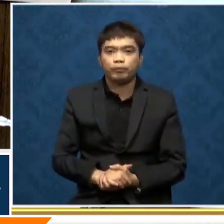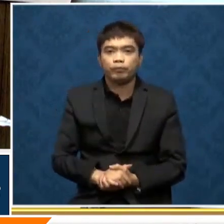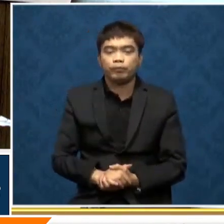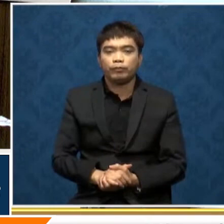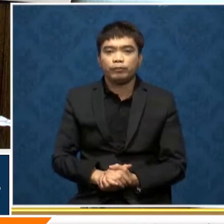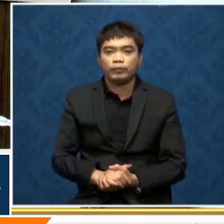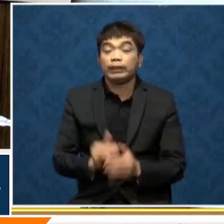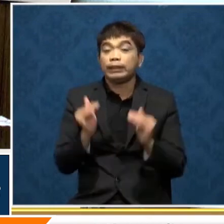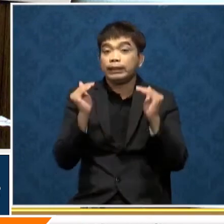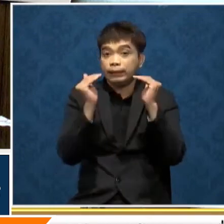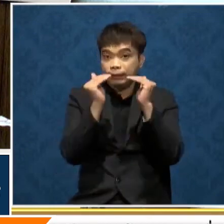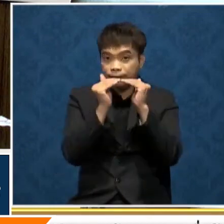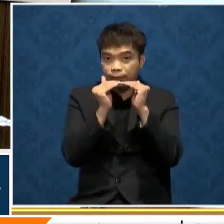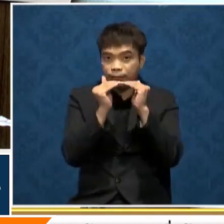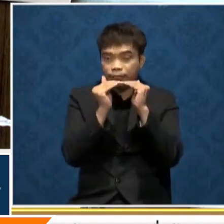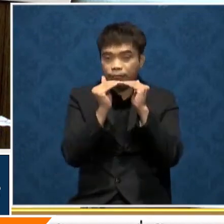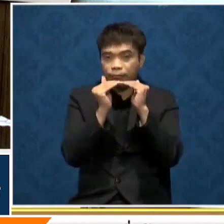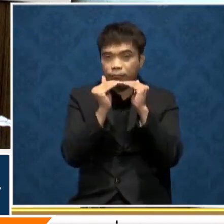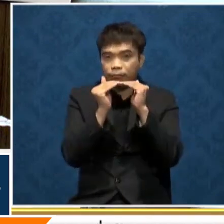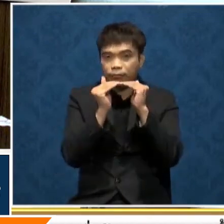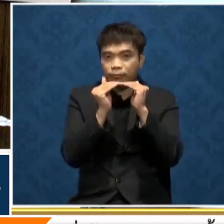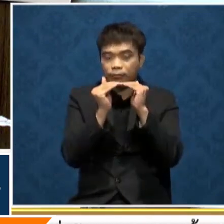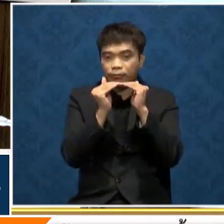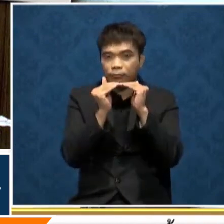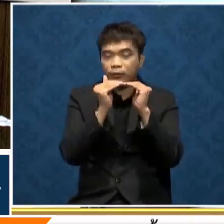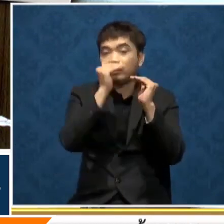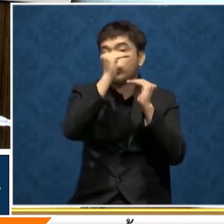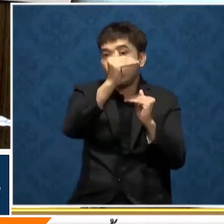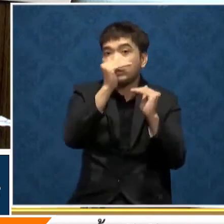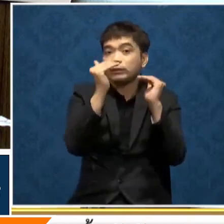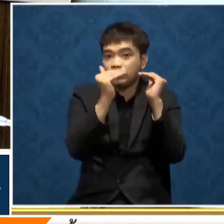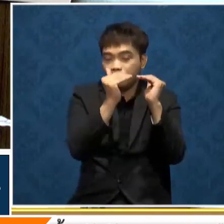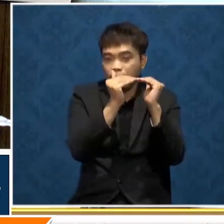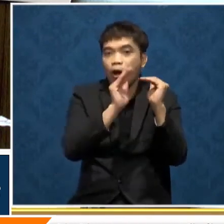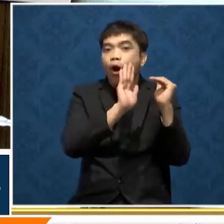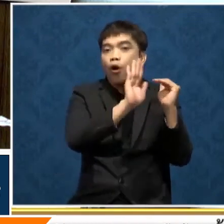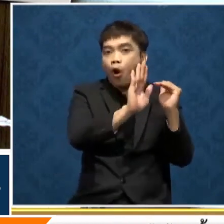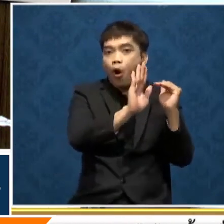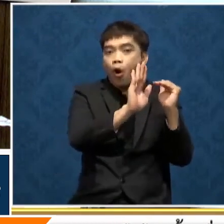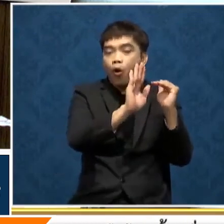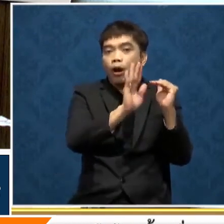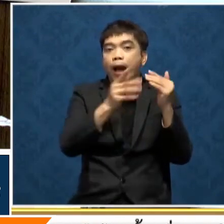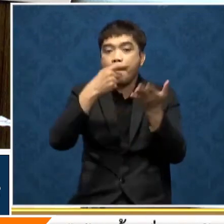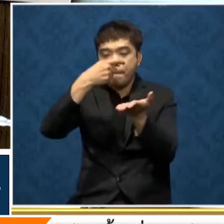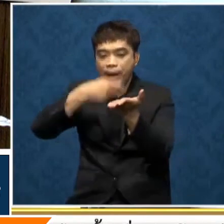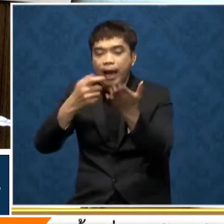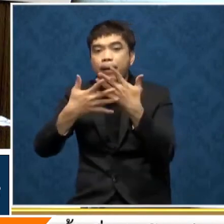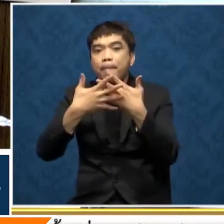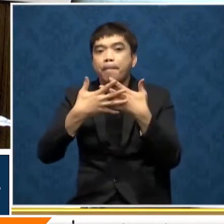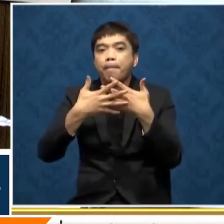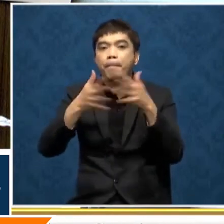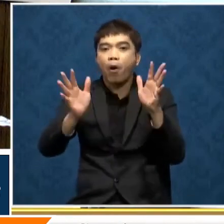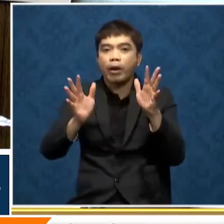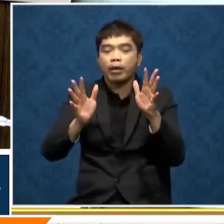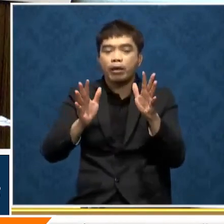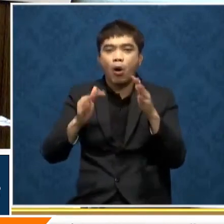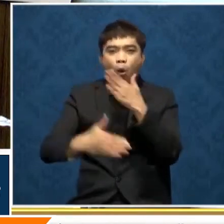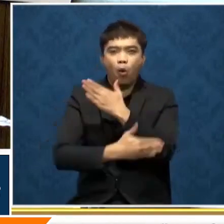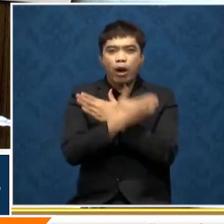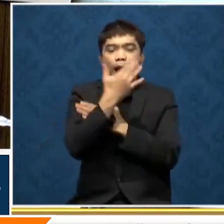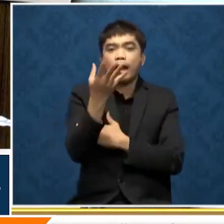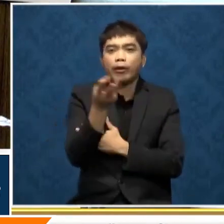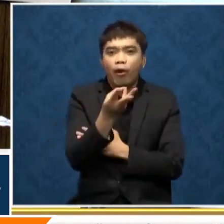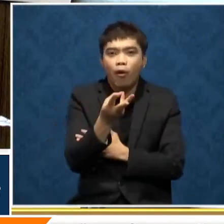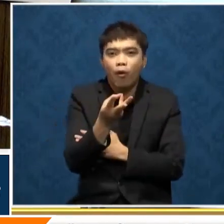สิทธิของผู้ต้องหาหรือจำเลยในการได้รับการประกันตัวให้มีโอกาสน้อยลงเนี่ยเป็น